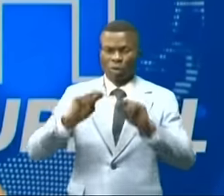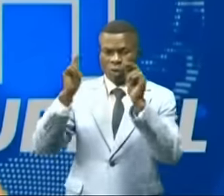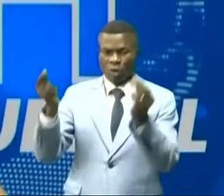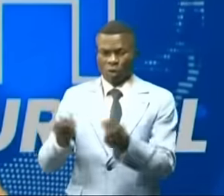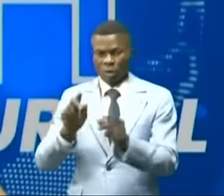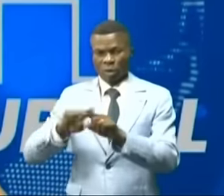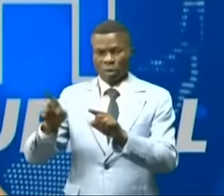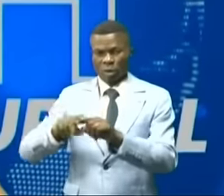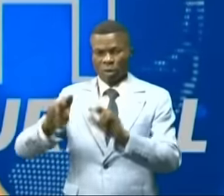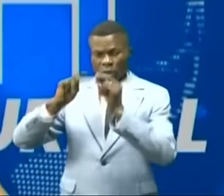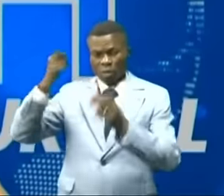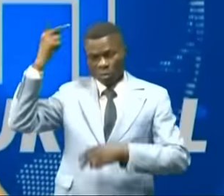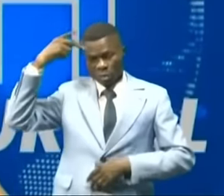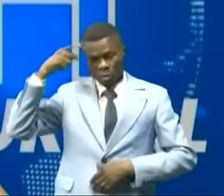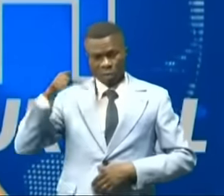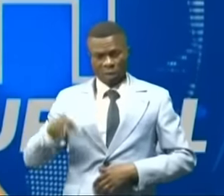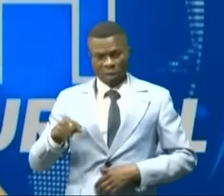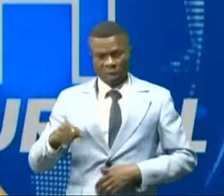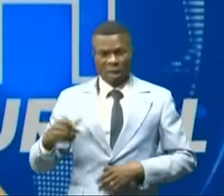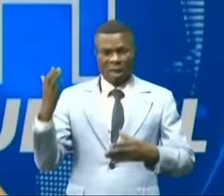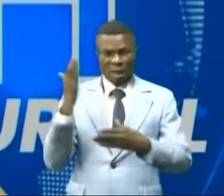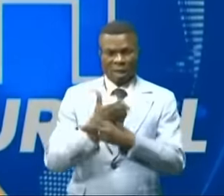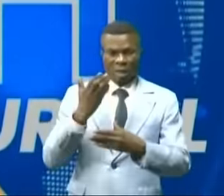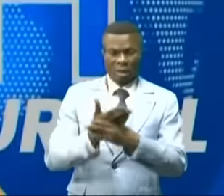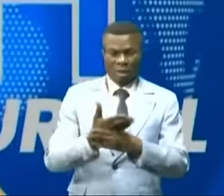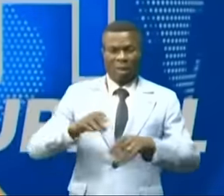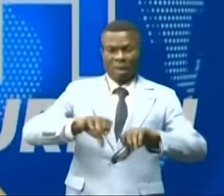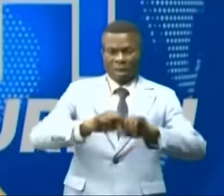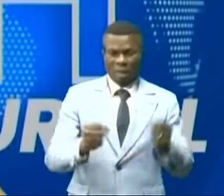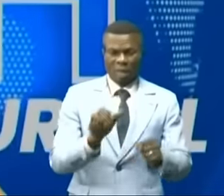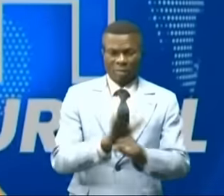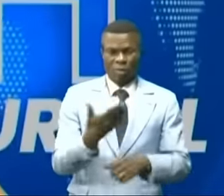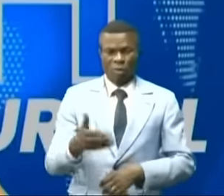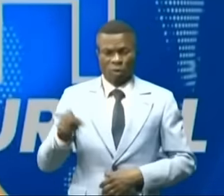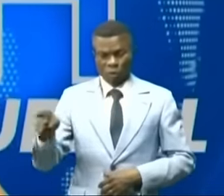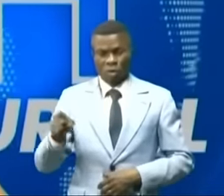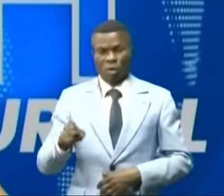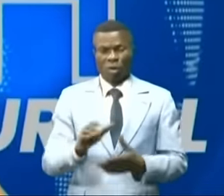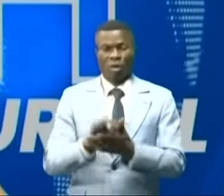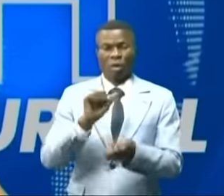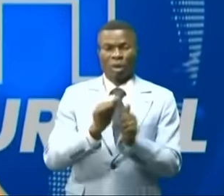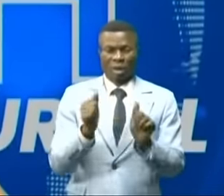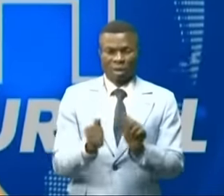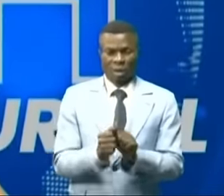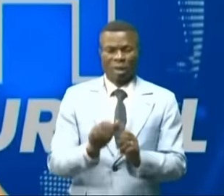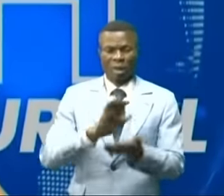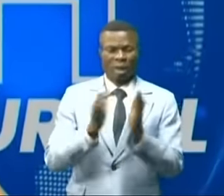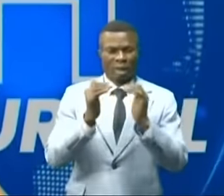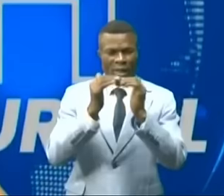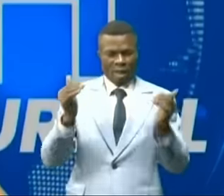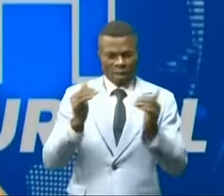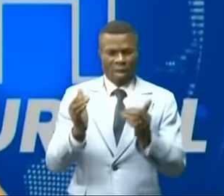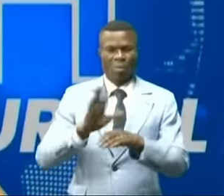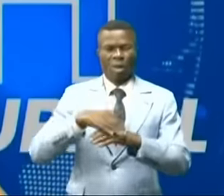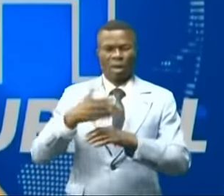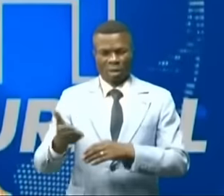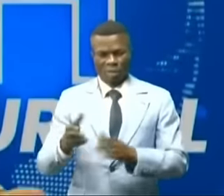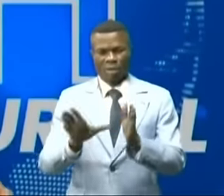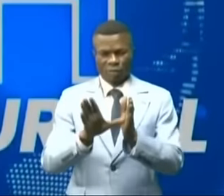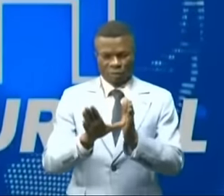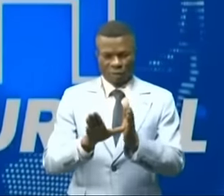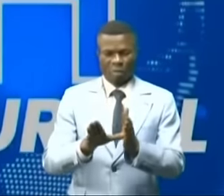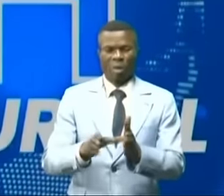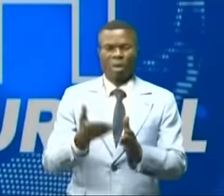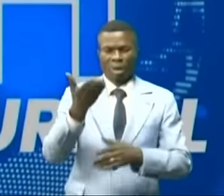de certains courants des partis politiques. Des casses ont été enregistrées. La situation est redevenue à la normale. Images et